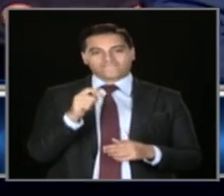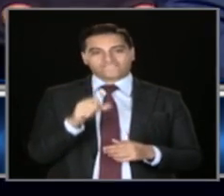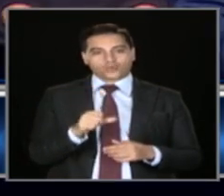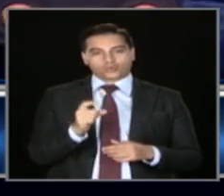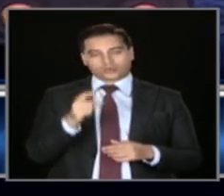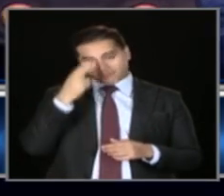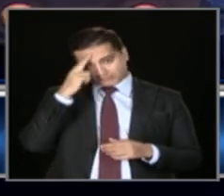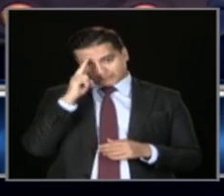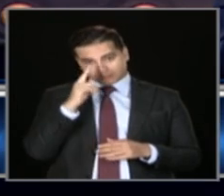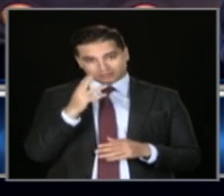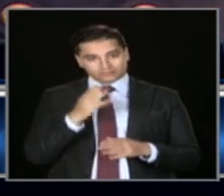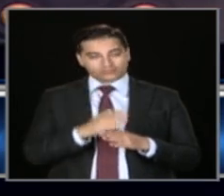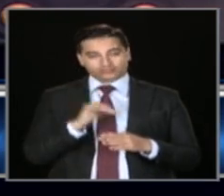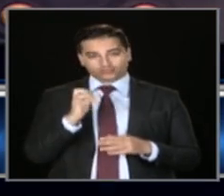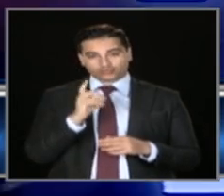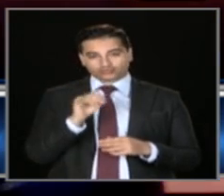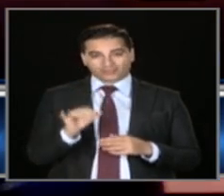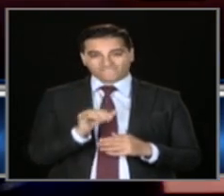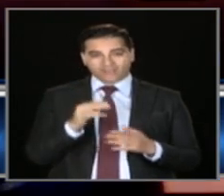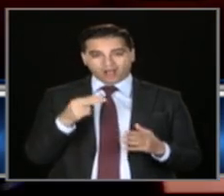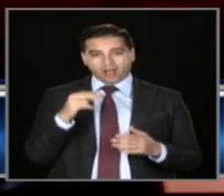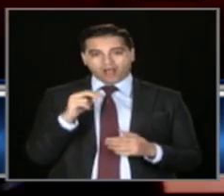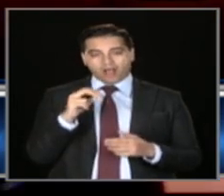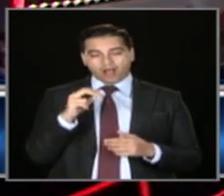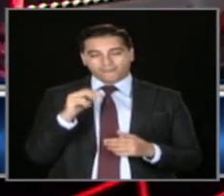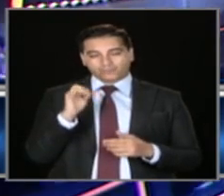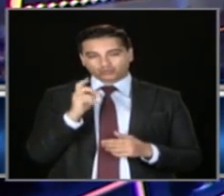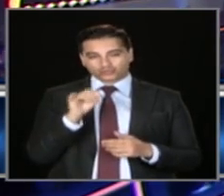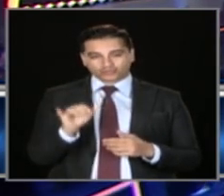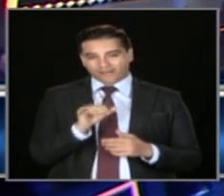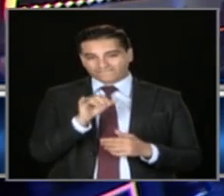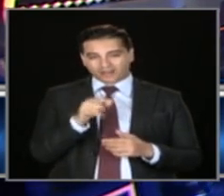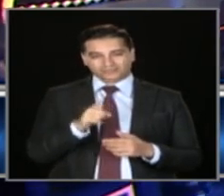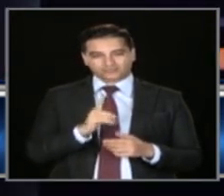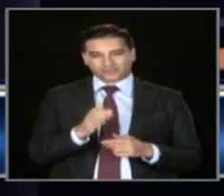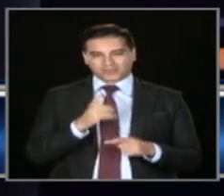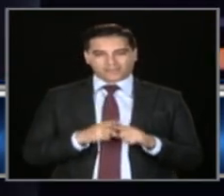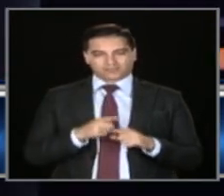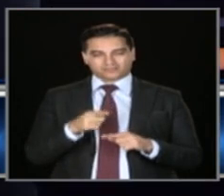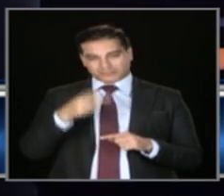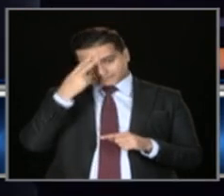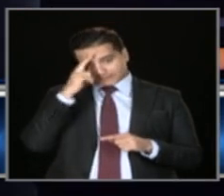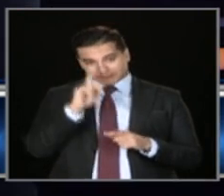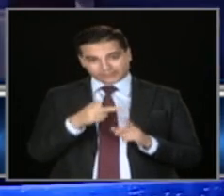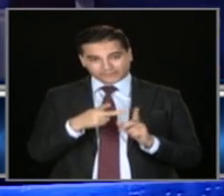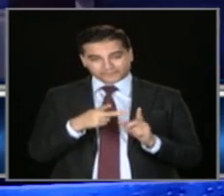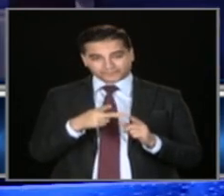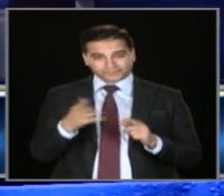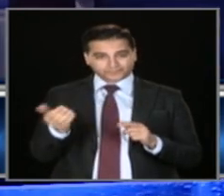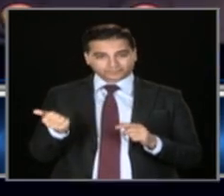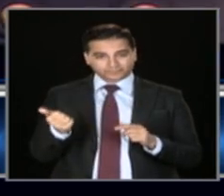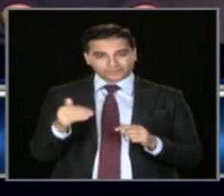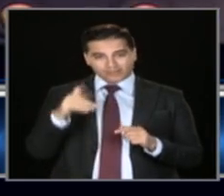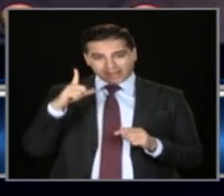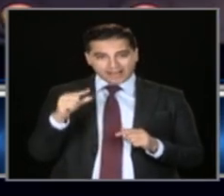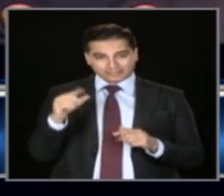لا، إجابة خاطئة، مش مصطفى قمر. مين؟ خالد